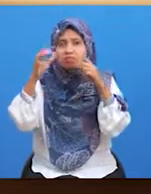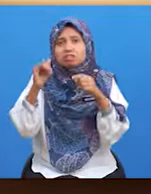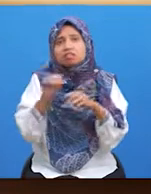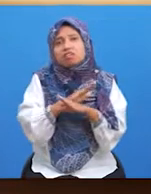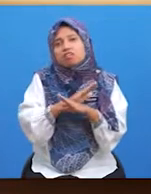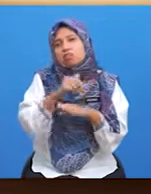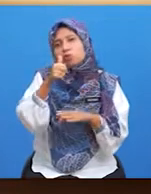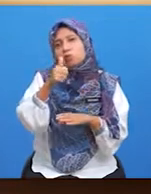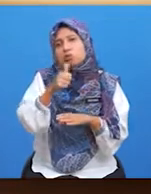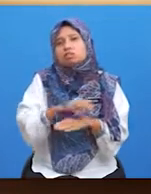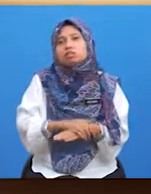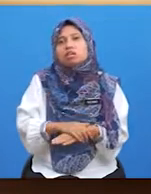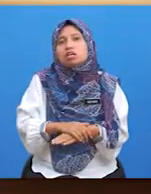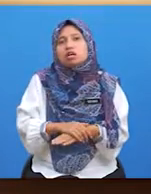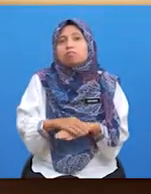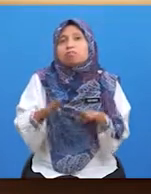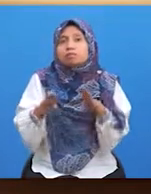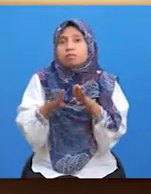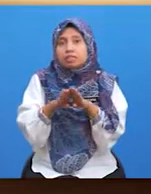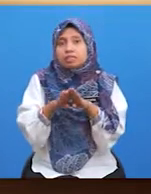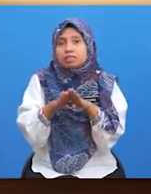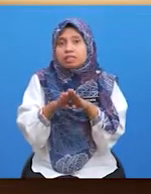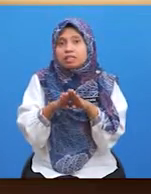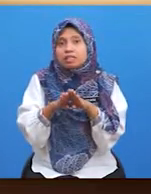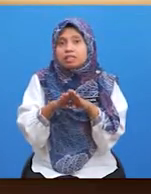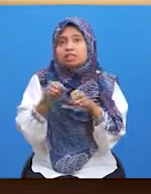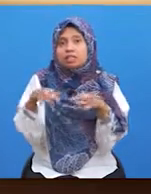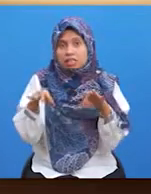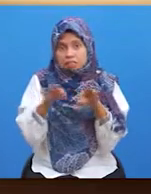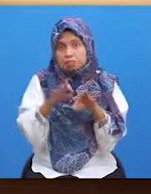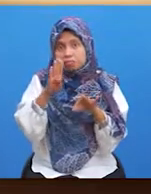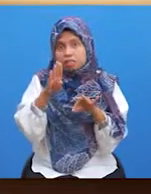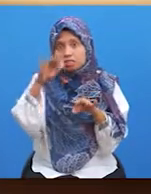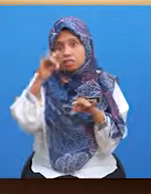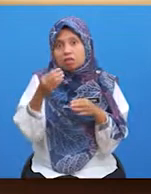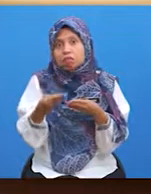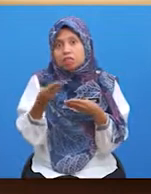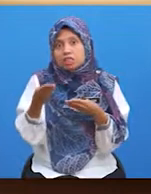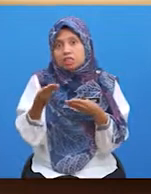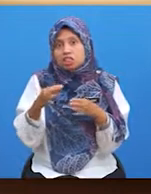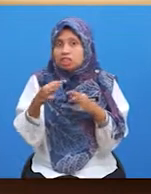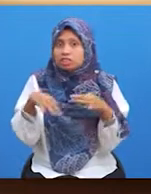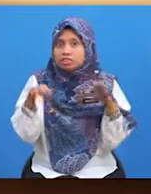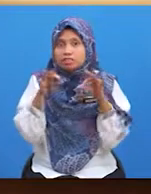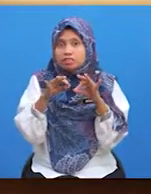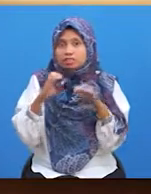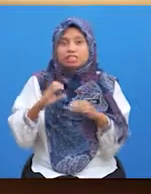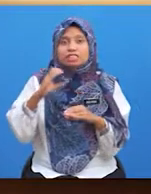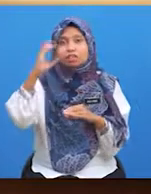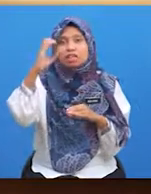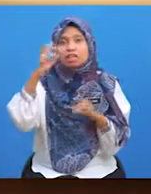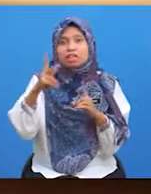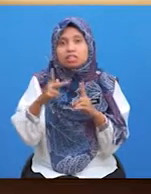tidak bagus berbanding sketsa B yang memberikan impression cemerlang